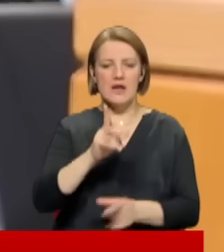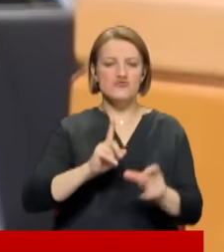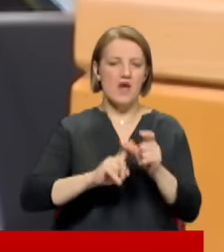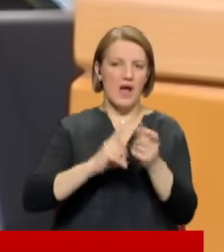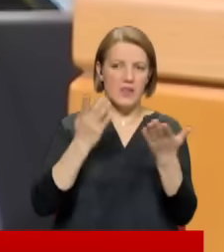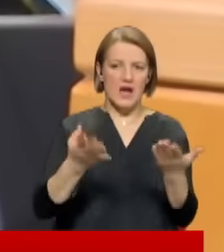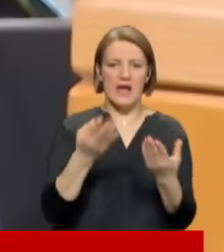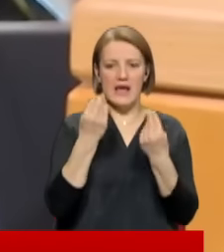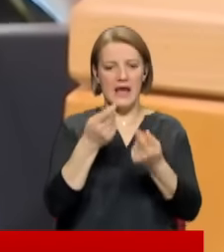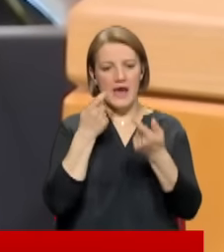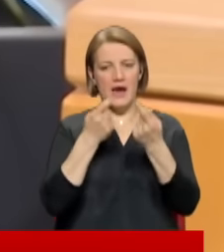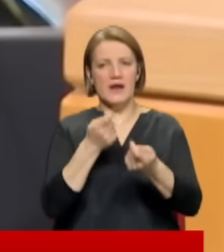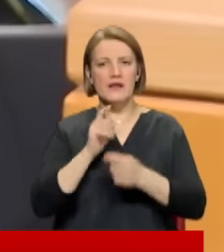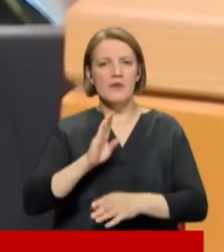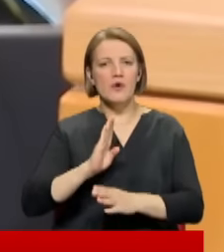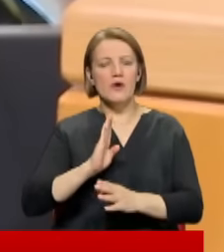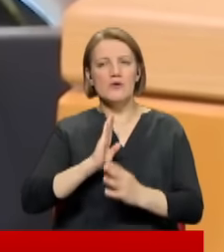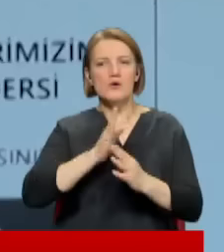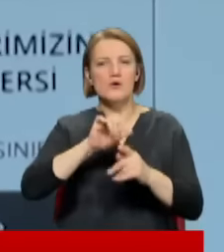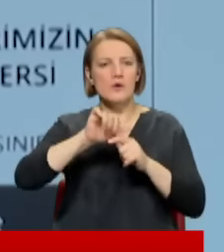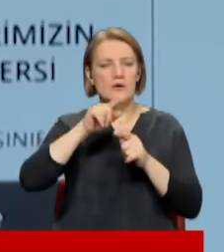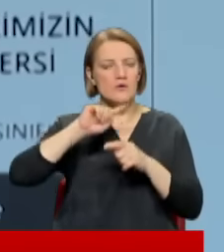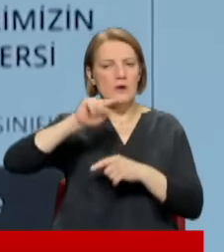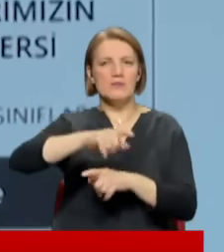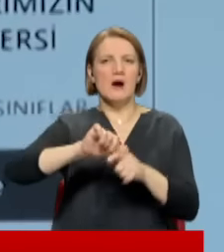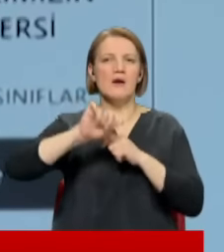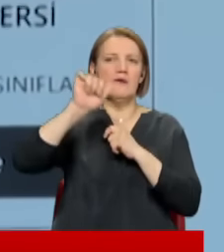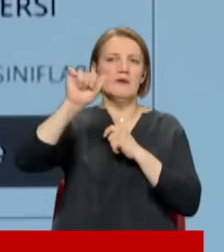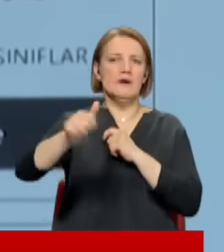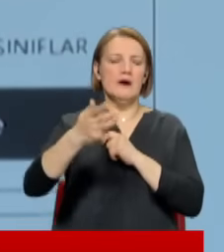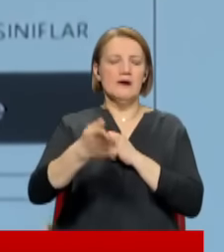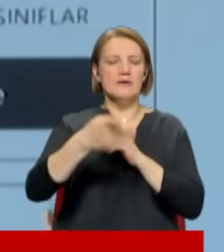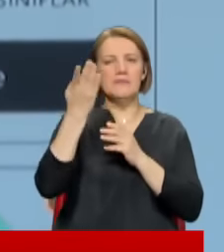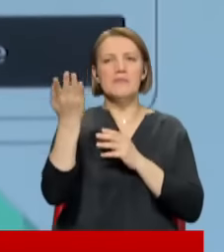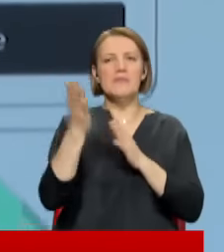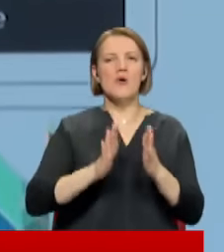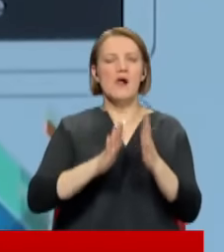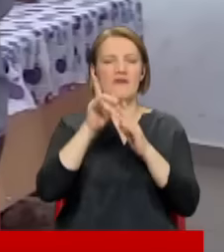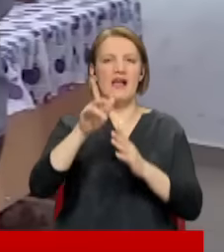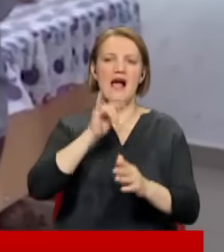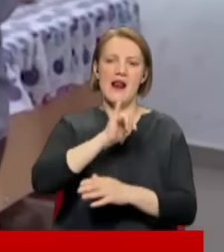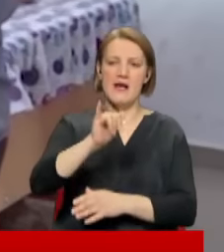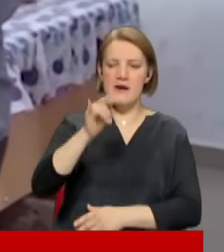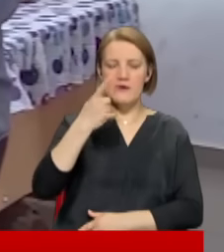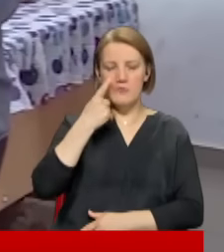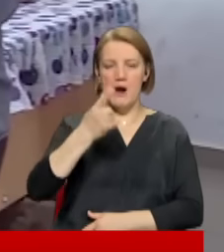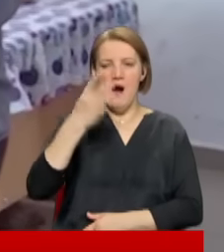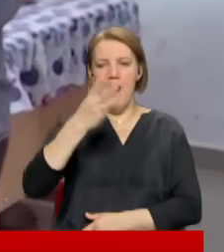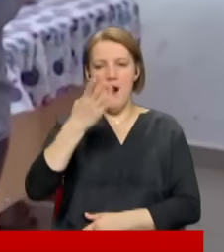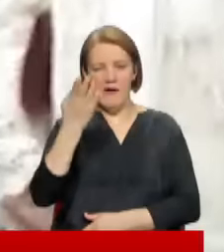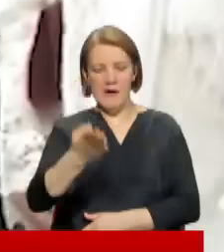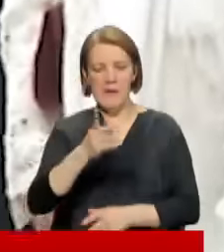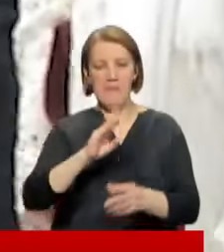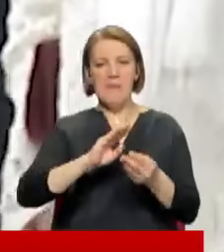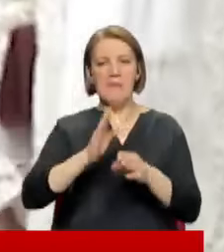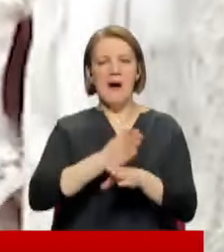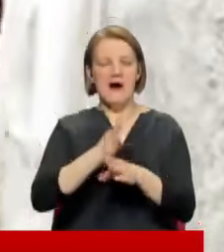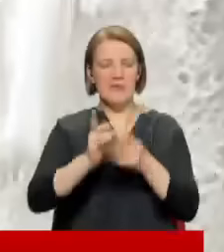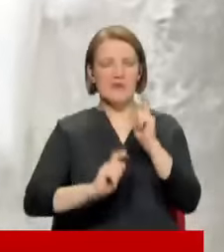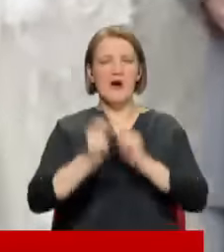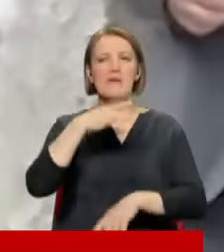çağdaş, iyi eğitime ulaşmaktan uzaktırlar. Muhalefetin müfredat eleştirileri, Cumhurbaşkanı Erdoğan'ın ideolojik meze